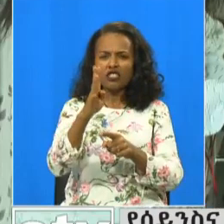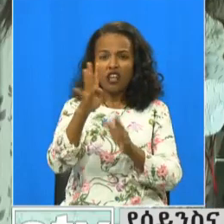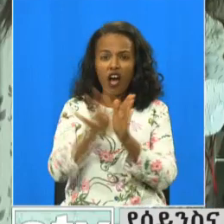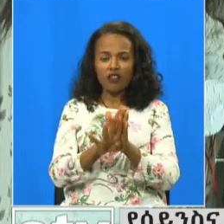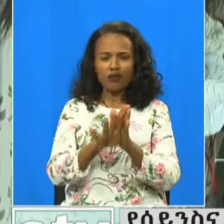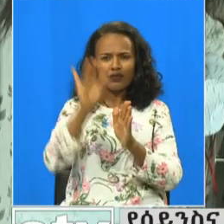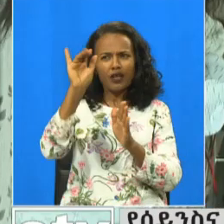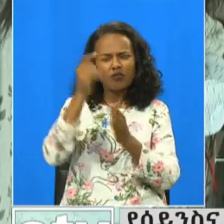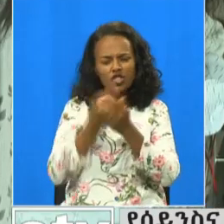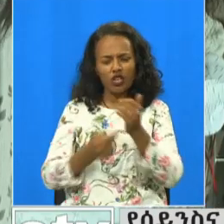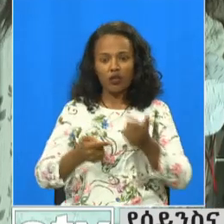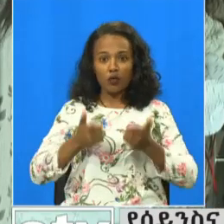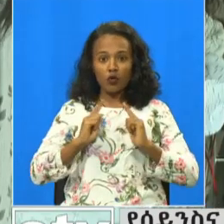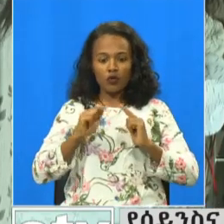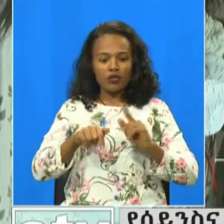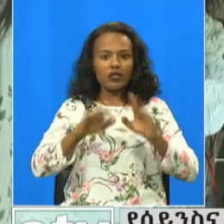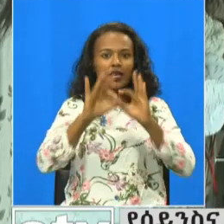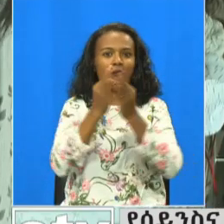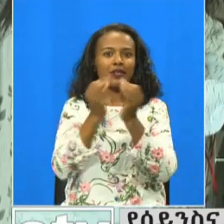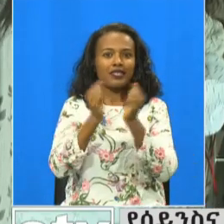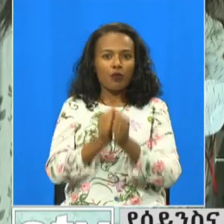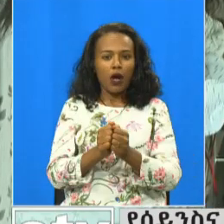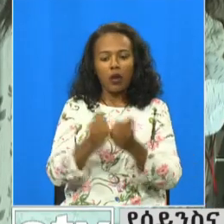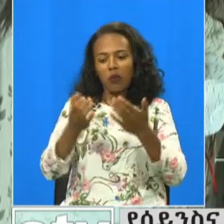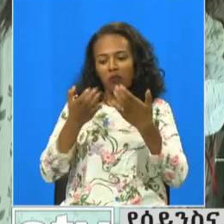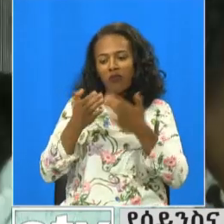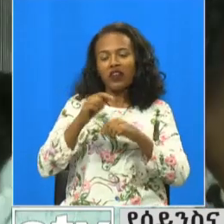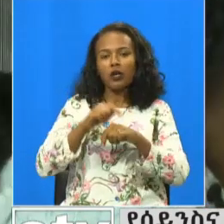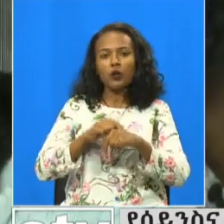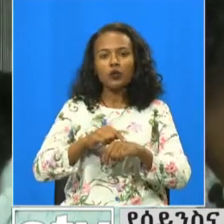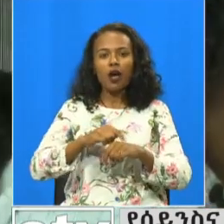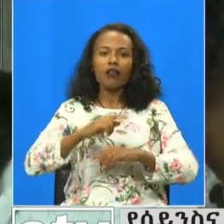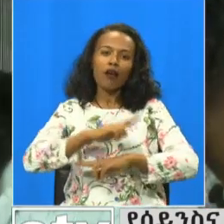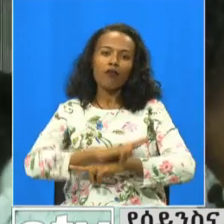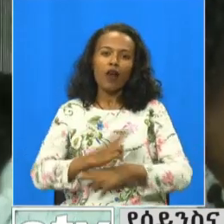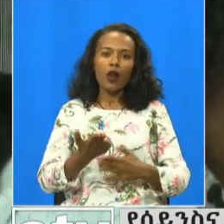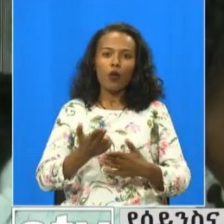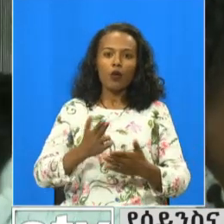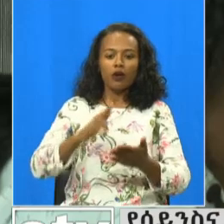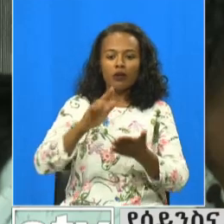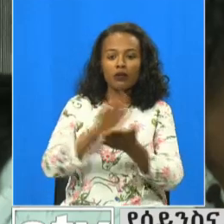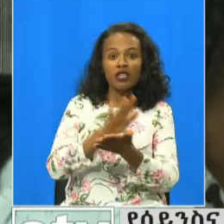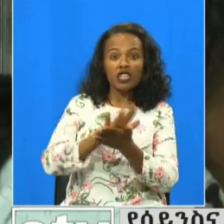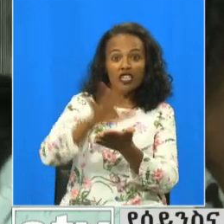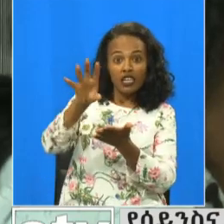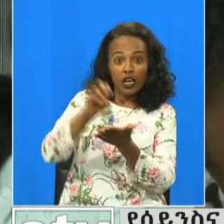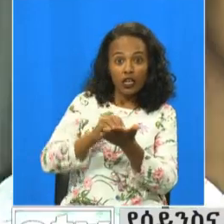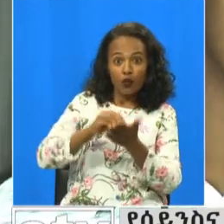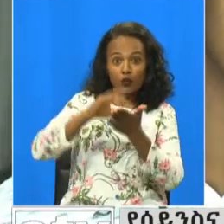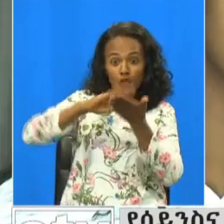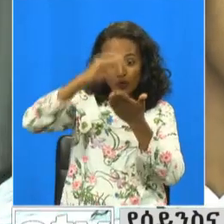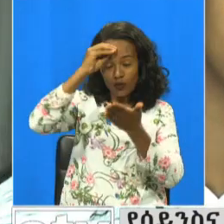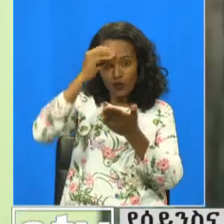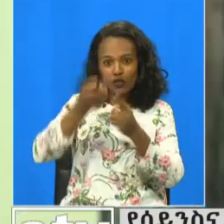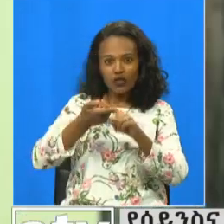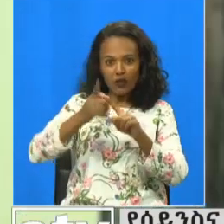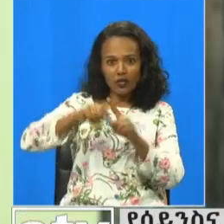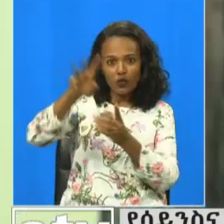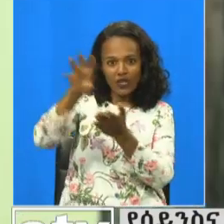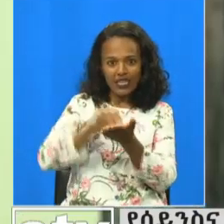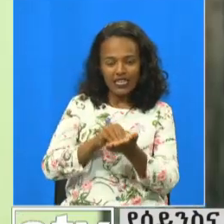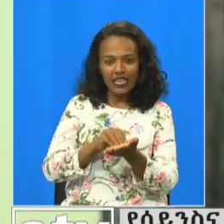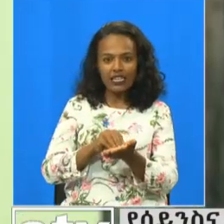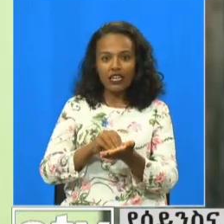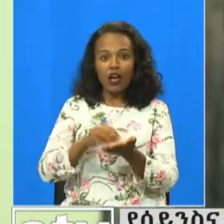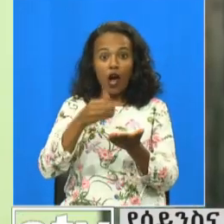ብቻዬን ነው የምኖረው። እዚህ ከቤተሰቦቼ ጋር ነኝ። በምፈልገው ሰዓት አርፋለሁ። ሌክቸሮቹም ይቀዳሉ። ሶ ተመልሼ ማየት እችላለሁ።